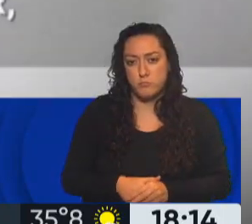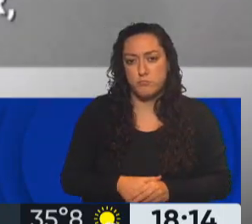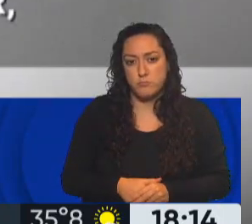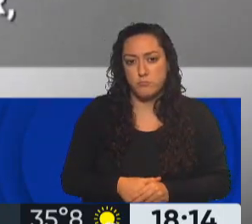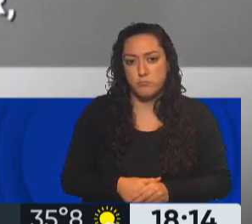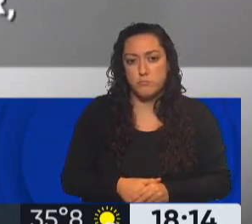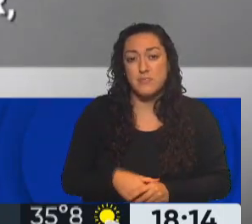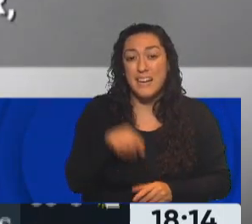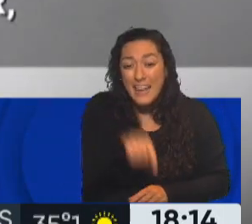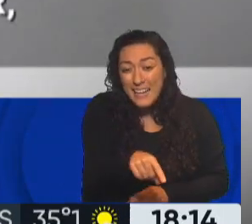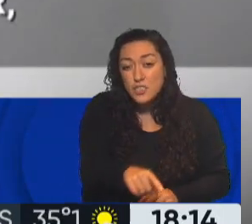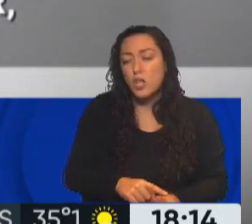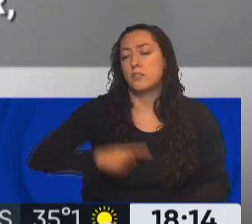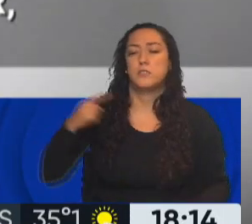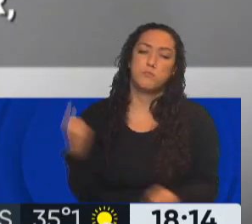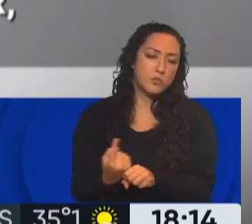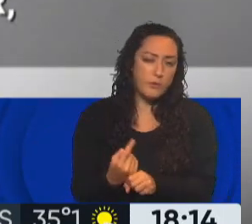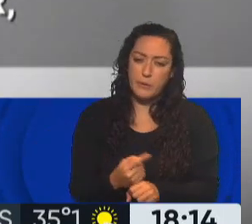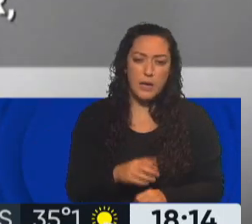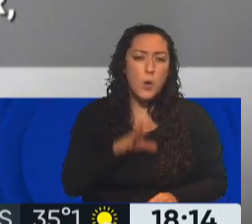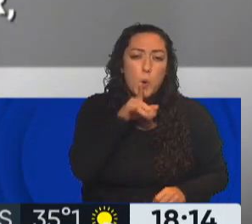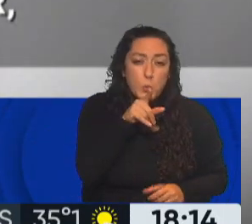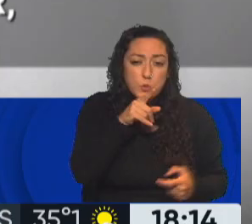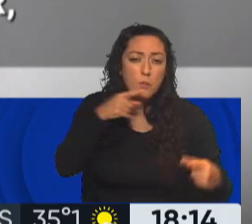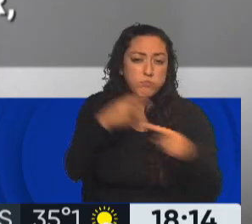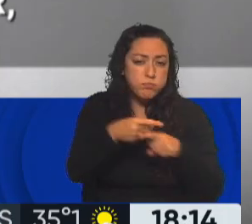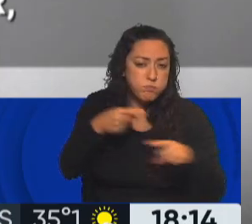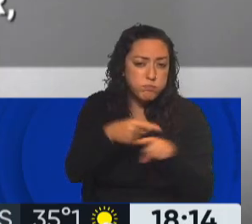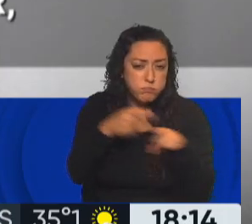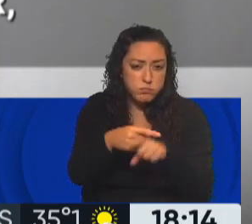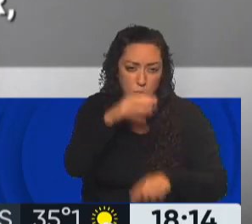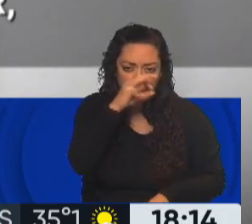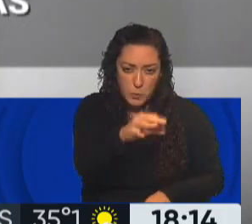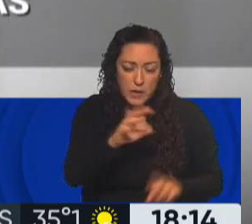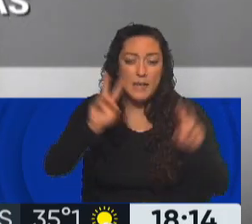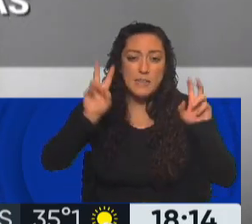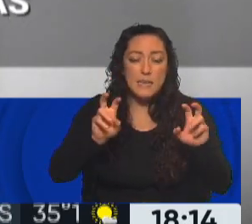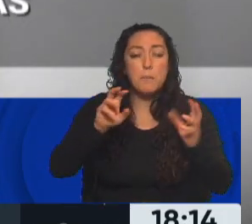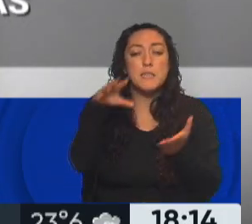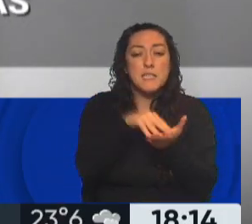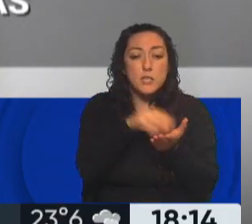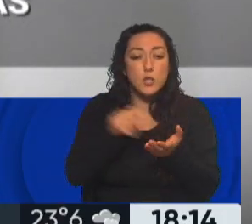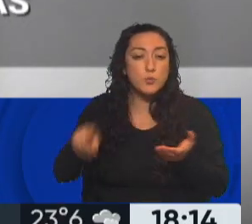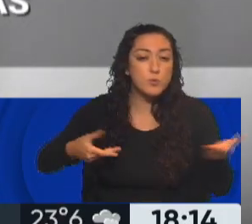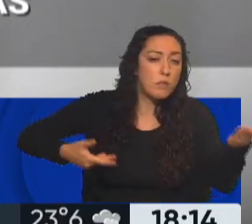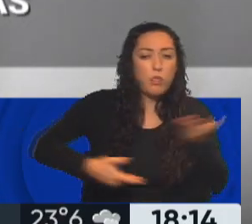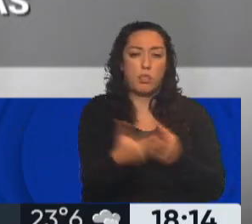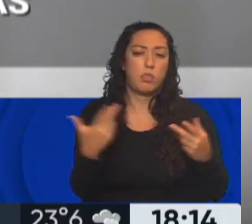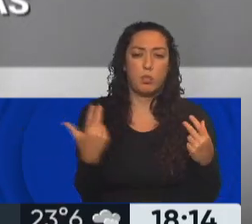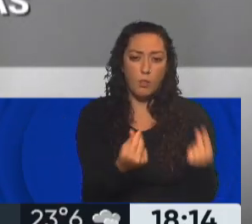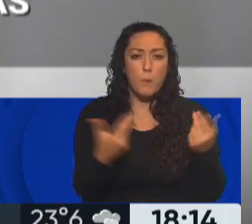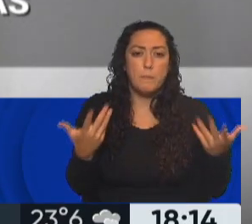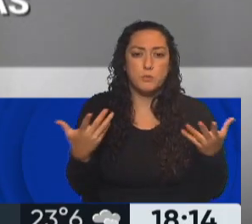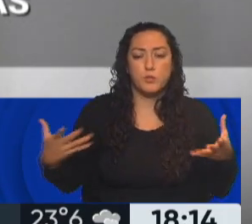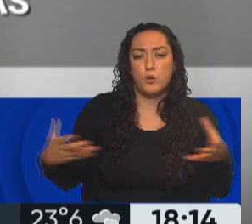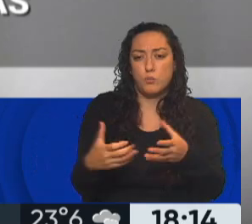Это невозможно. Россия никогда не обсуждала и не будет обсуждать тему обмена своей территории. И,